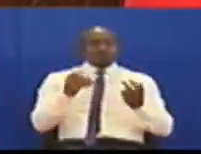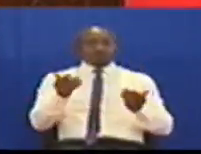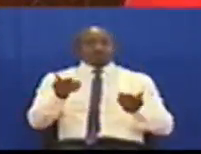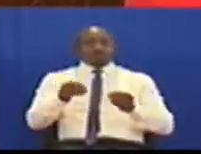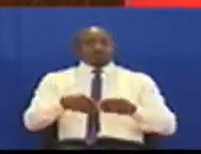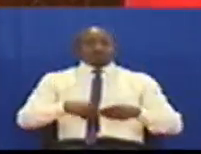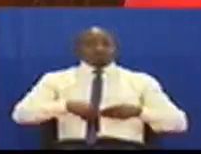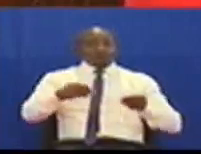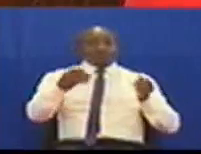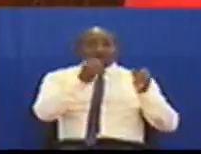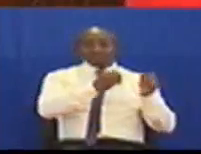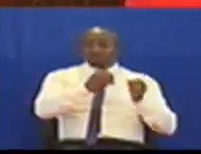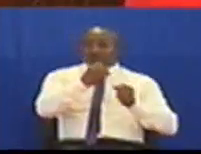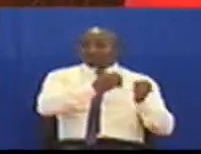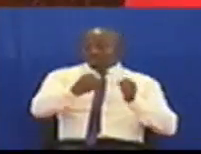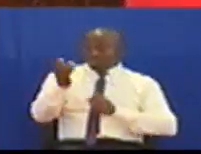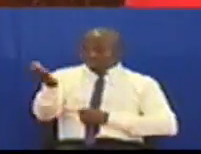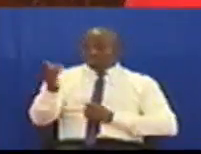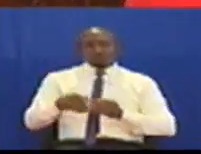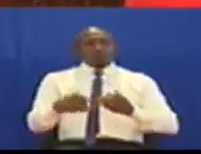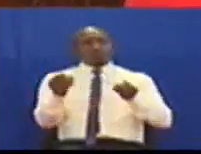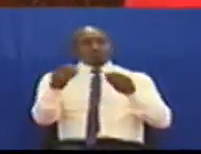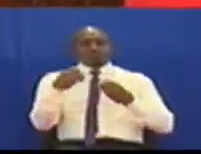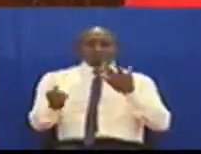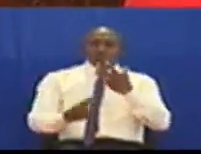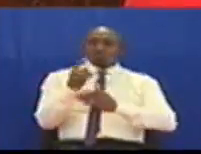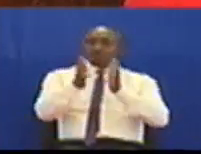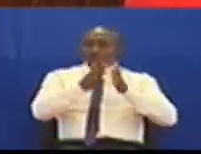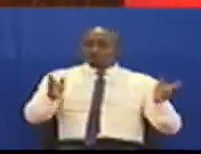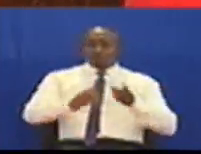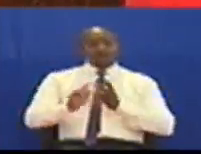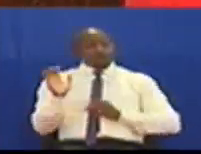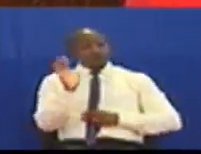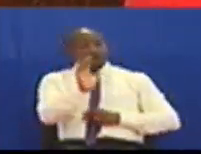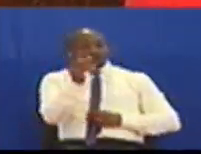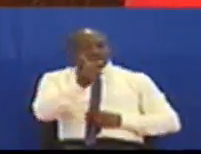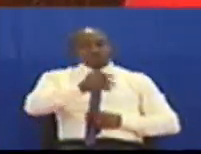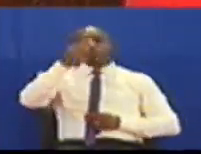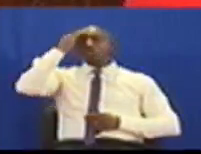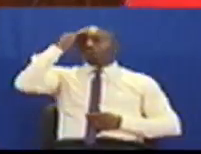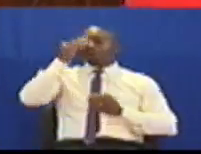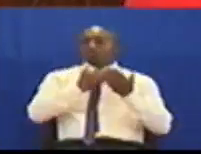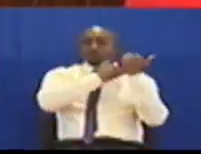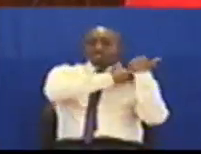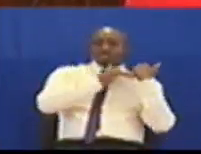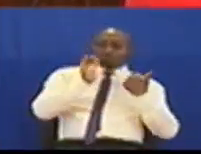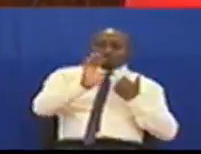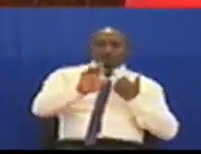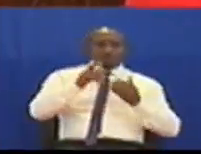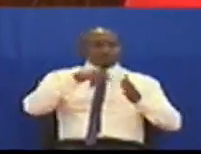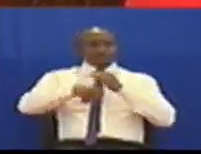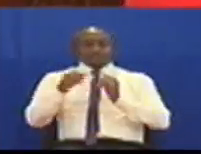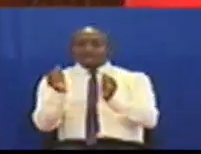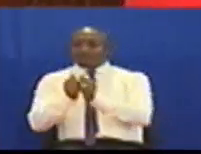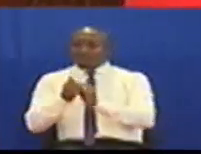kuwapa watendaji wetu, wakurugenzi wetu, umeleta impact kubwa kwamba hata wao sasa hivi wanajua wajibu wao katika